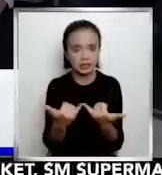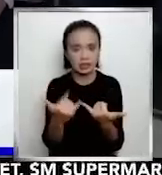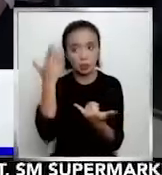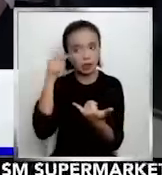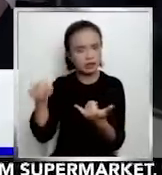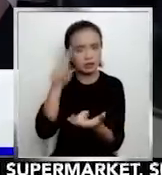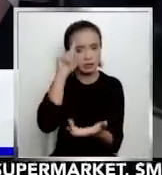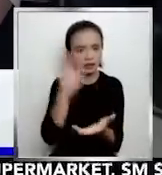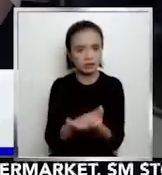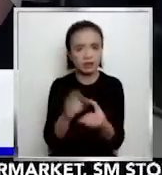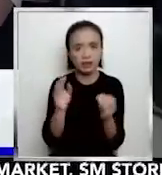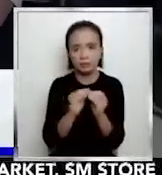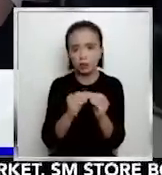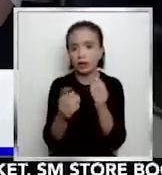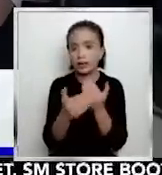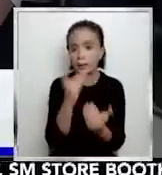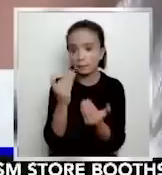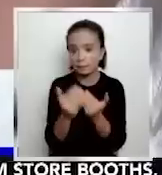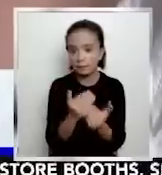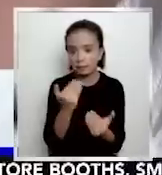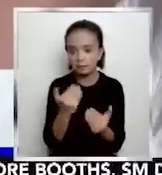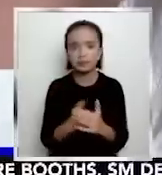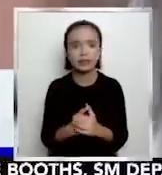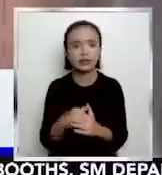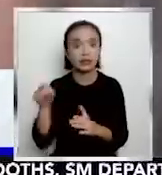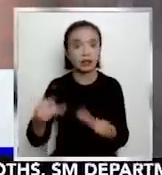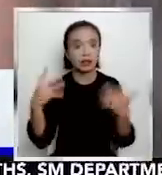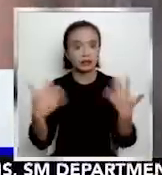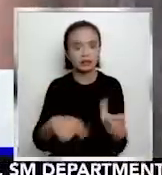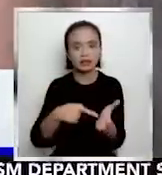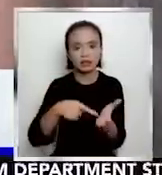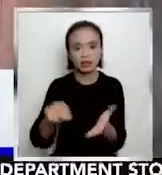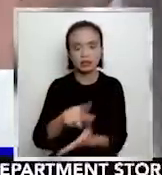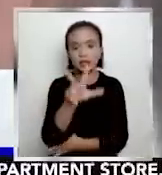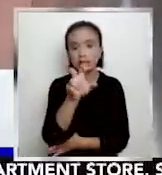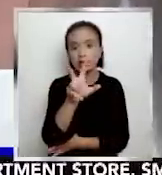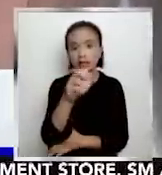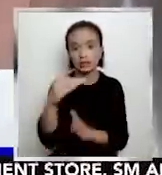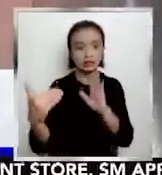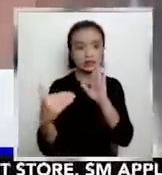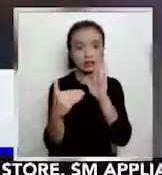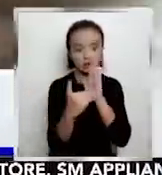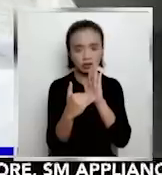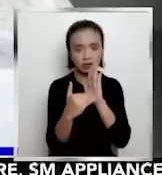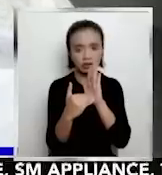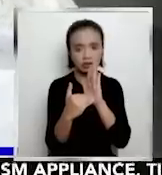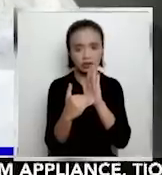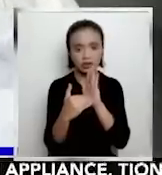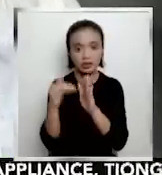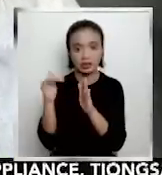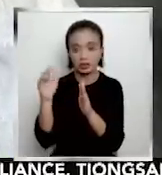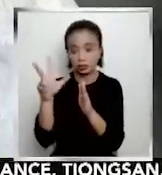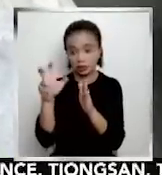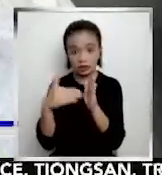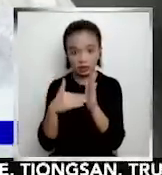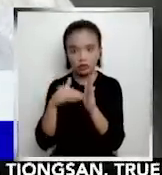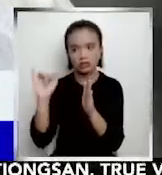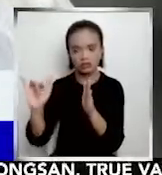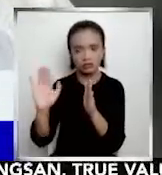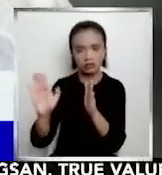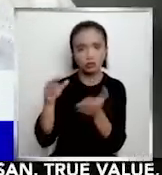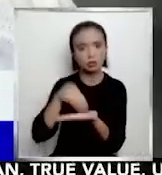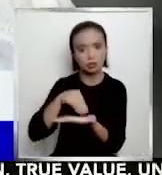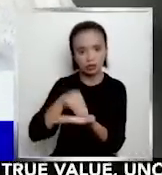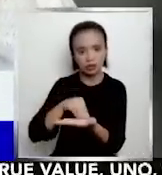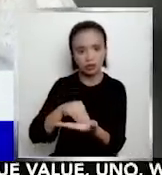ang lahat. At nagbayad pa ng mahigit 300,000 piso na inutang pa niya. Sila na yung gagawa ng mga business